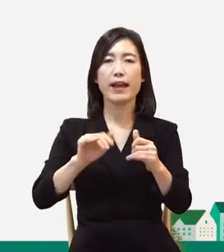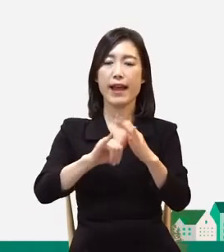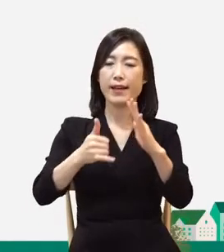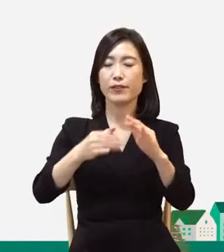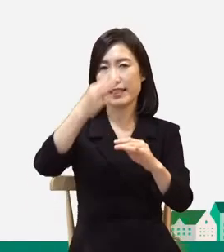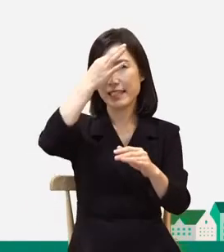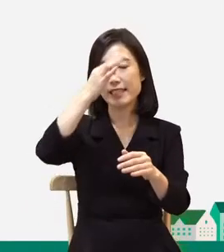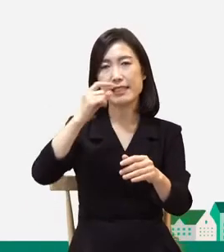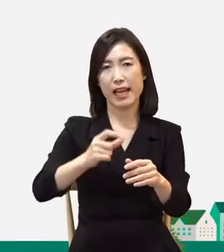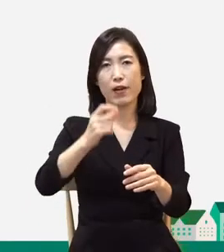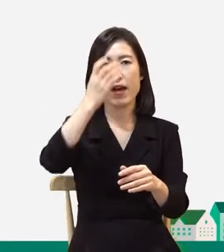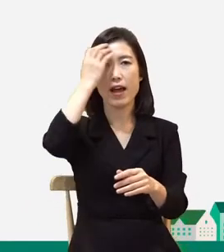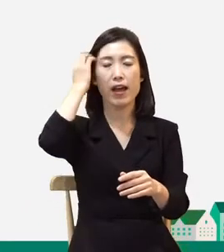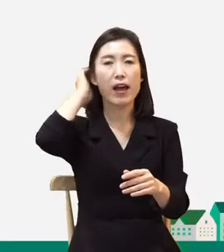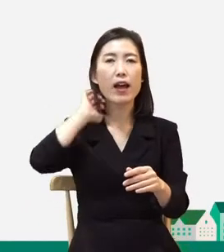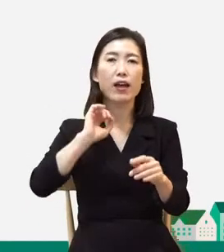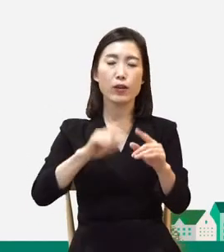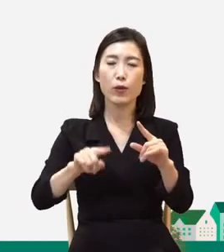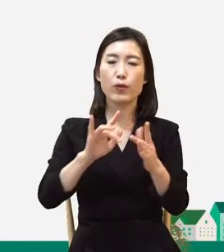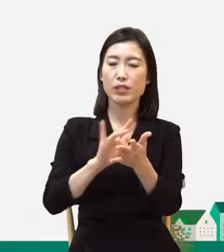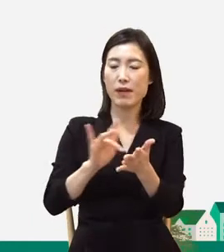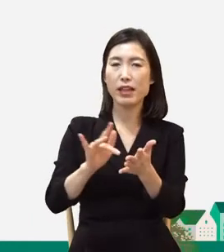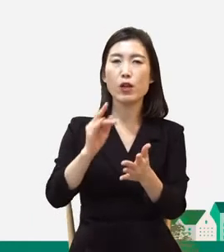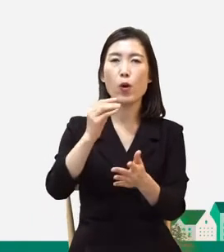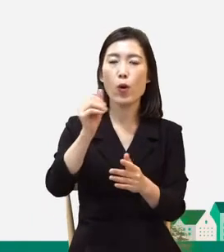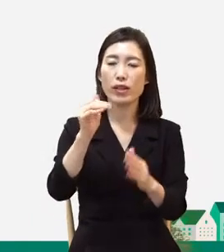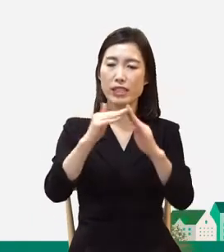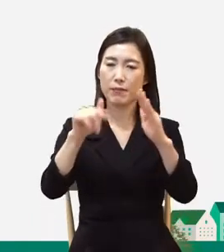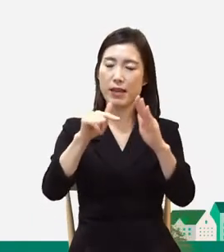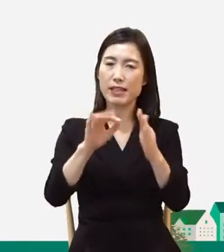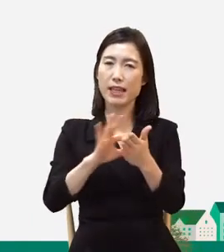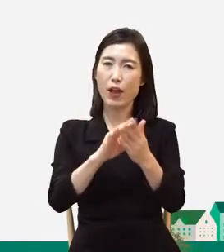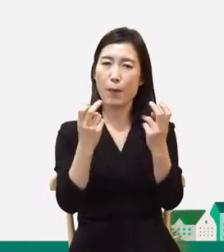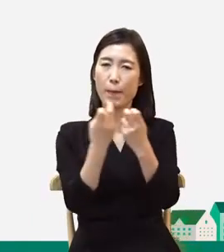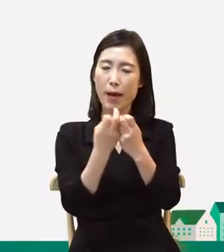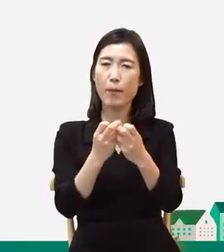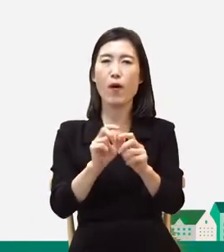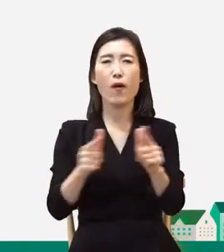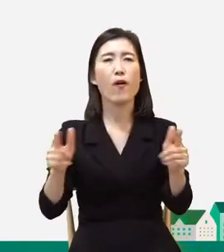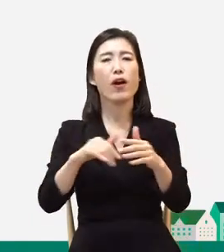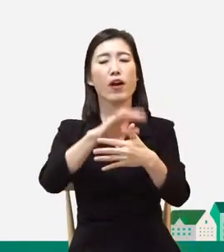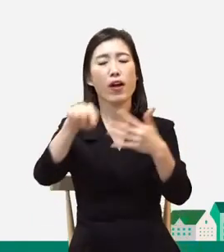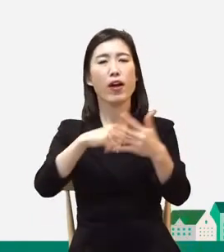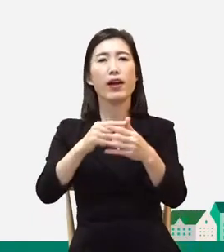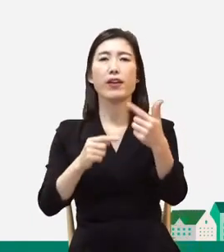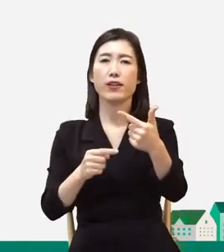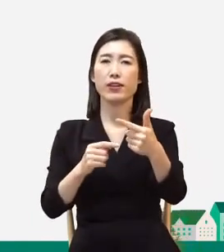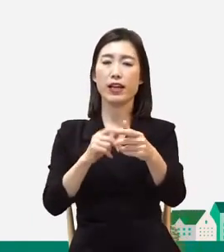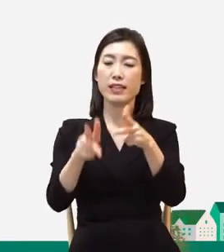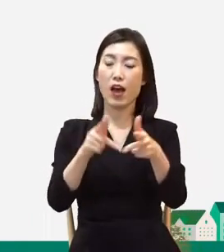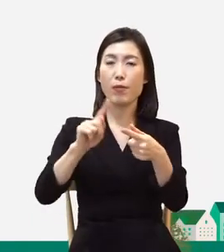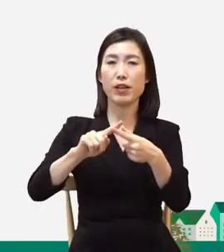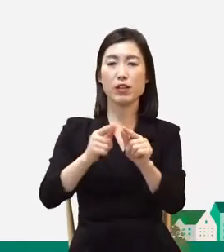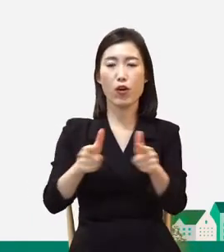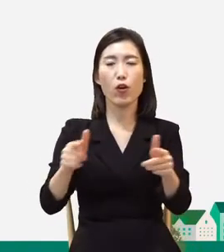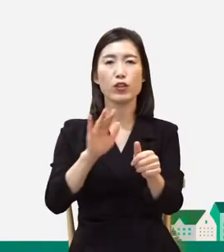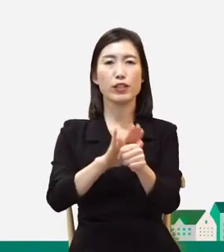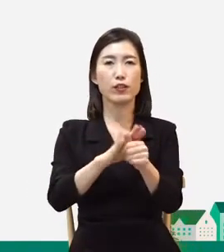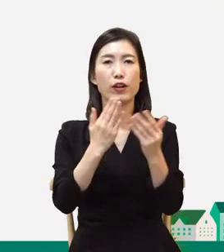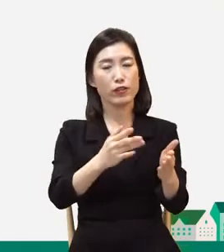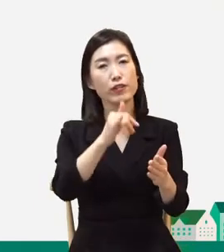프로그램, 스마트 홈케어 서비스 사업 등 총 6개의 사업을 중심으로 운영을 하고